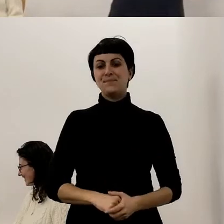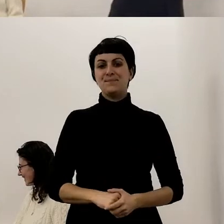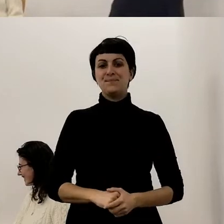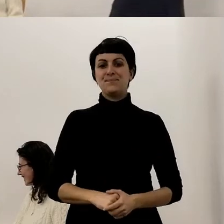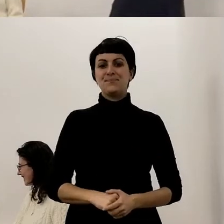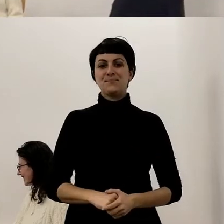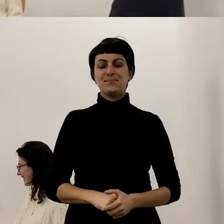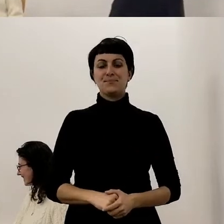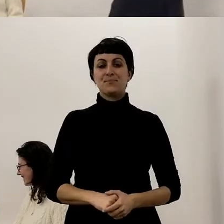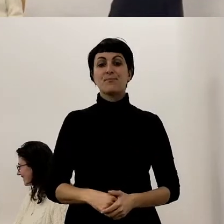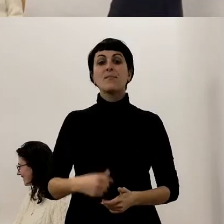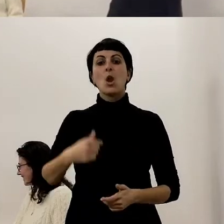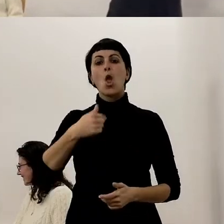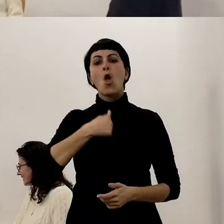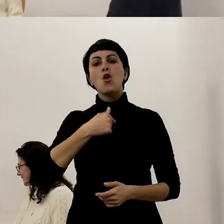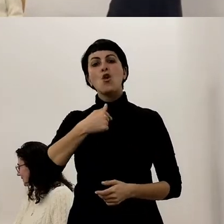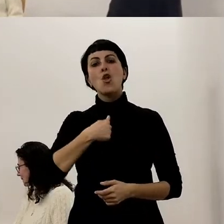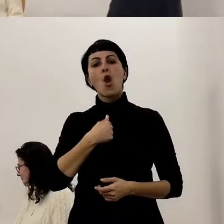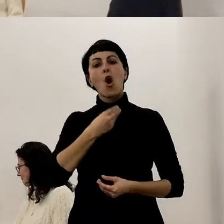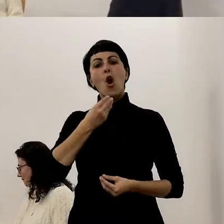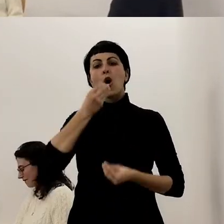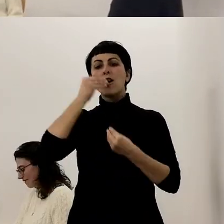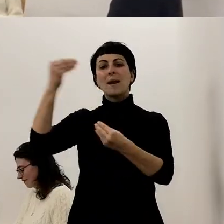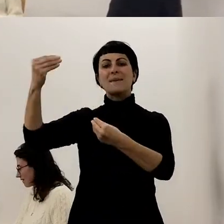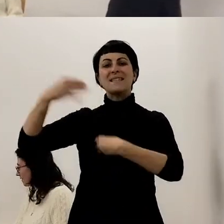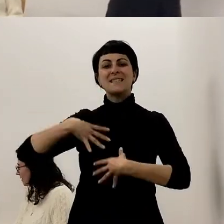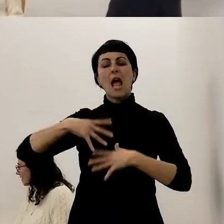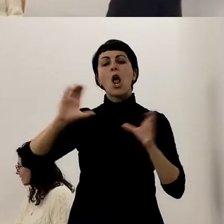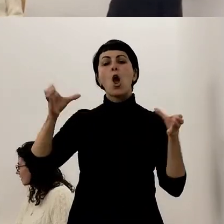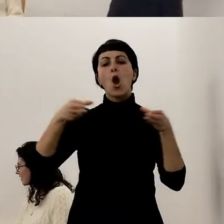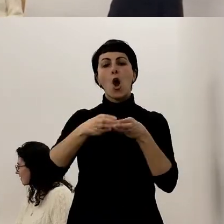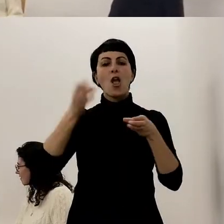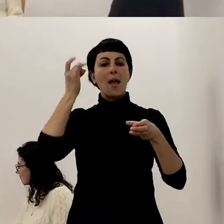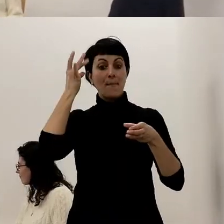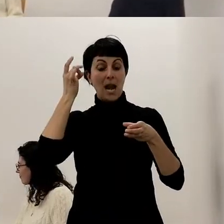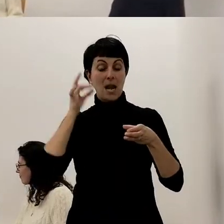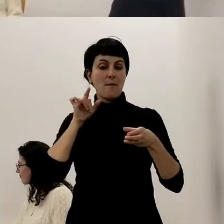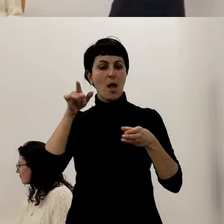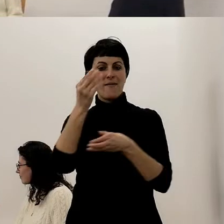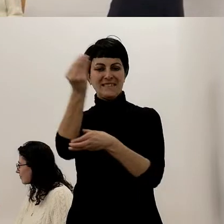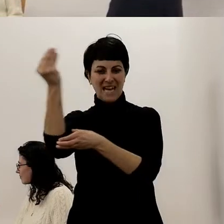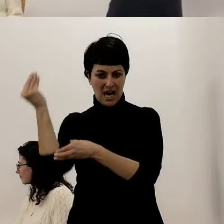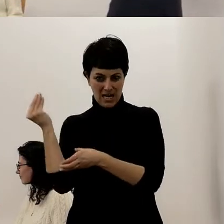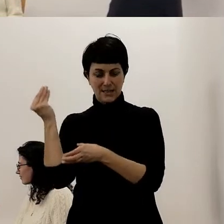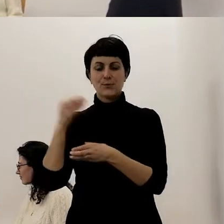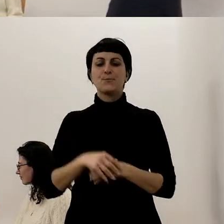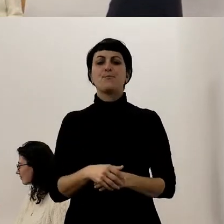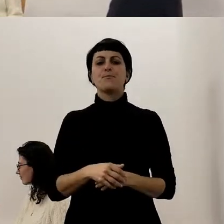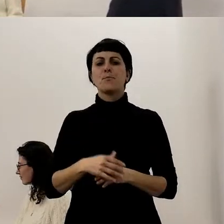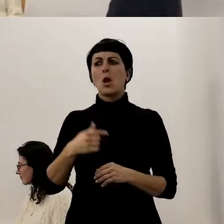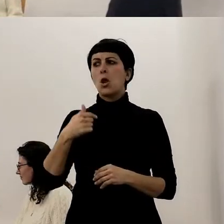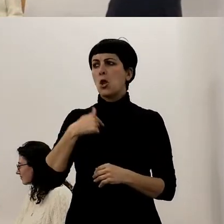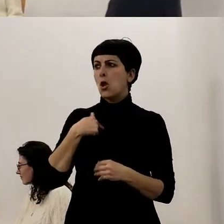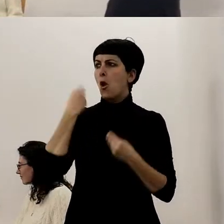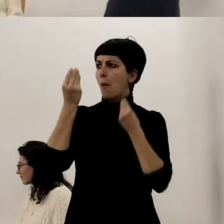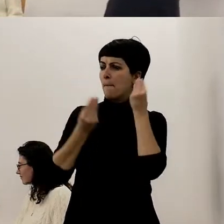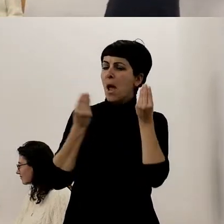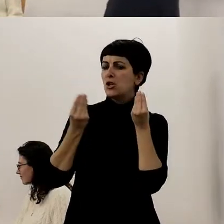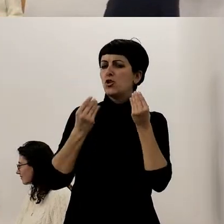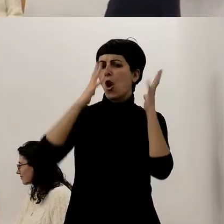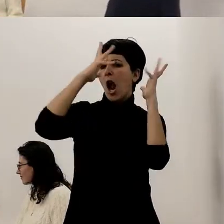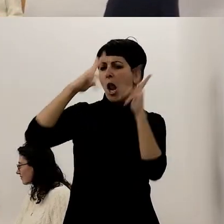Vinc com a representant de la colla de Vilanova. I colla de jugadors de Vilanova, jo crec que, no he fet números